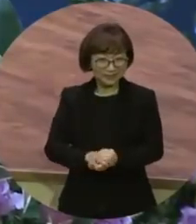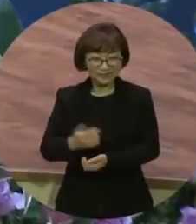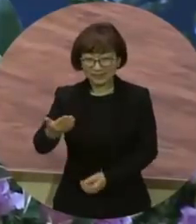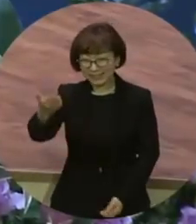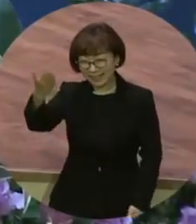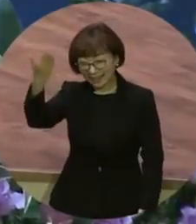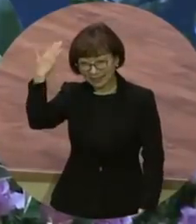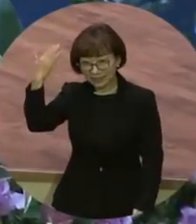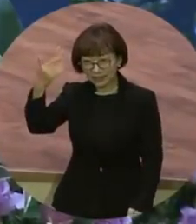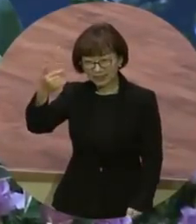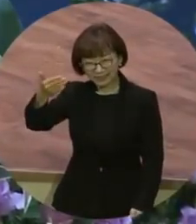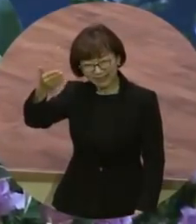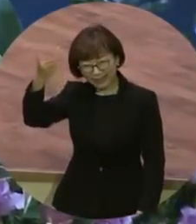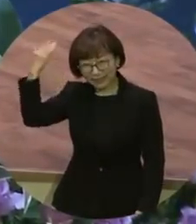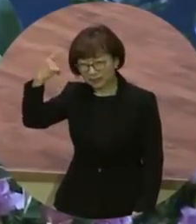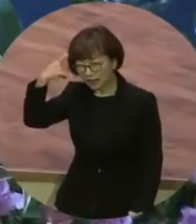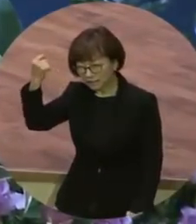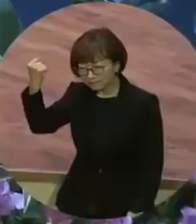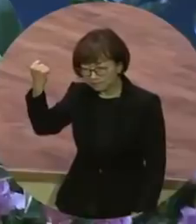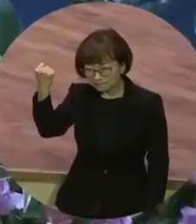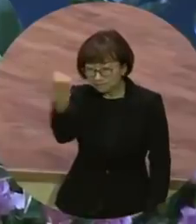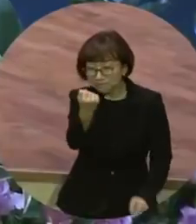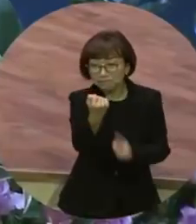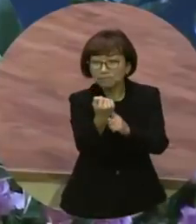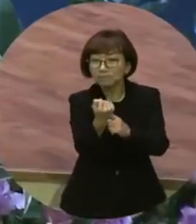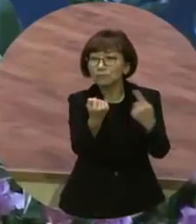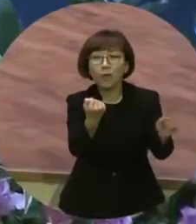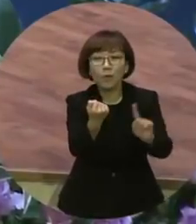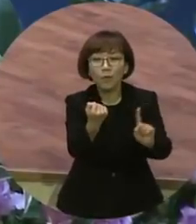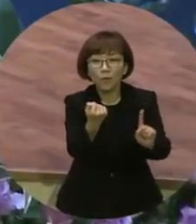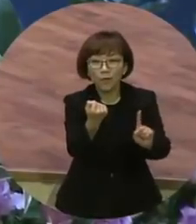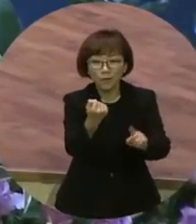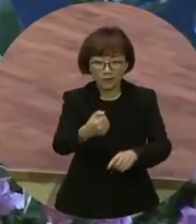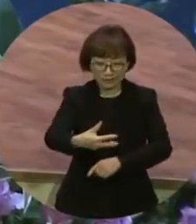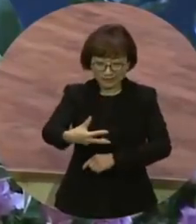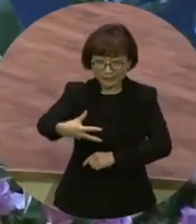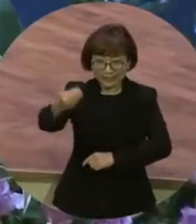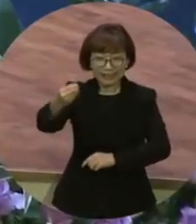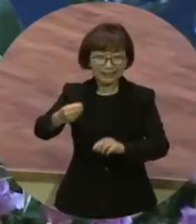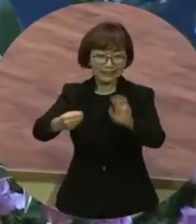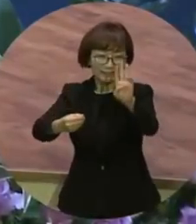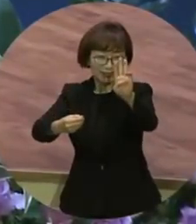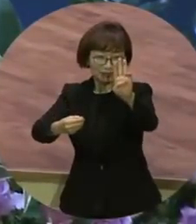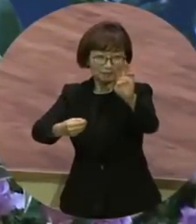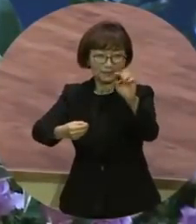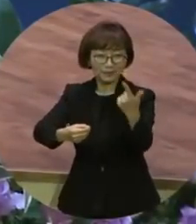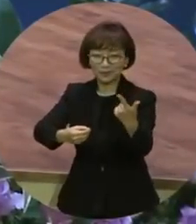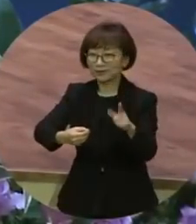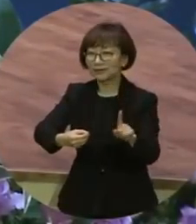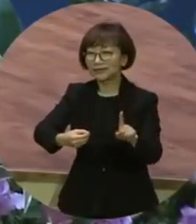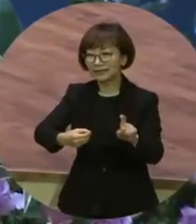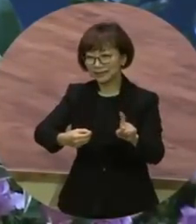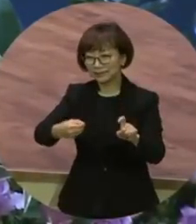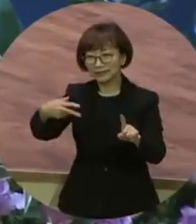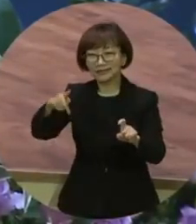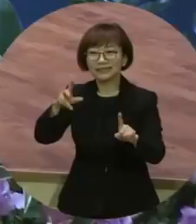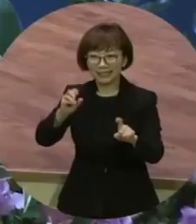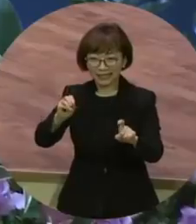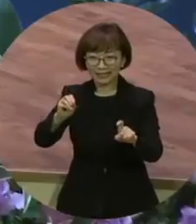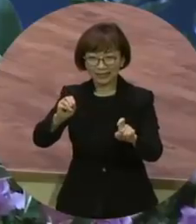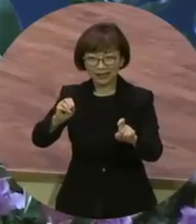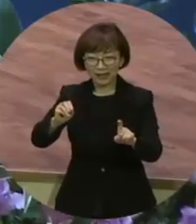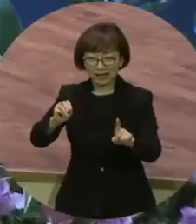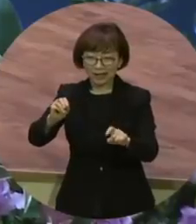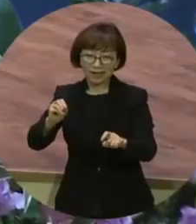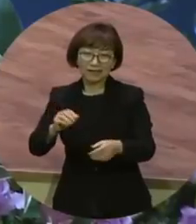또 보면 또 그 창세기 3장, 6장, 11장이에요. 또 나 중심, 육신, 성공 중심 그게 그대로 남아